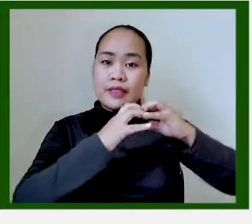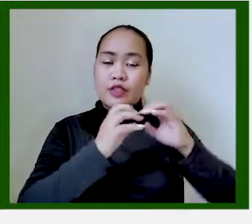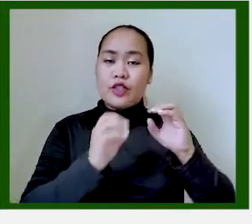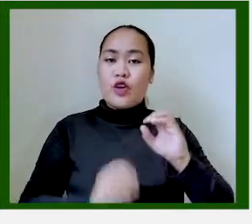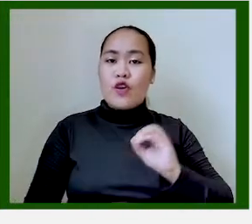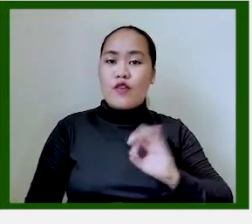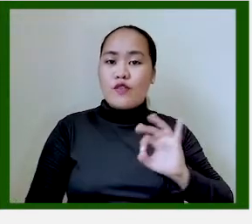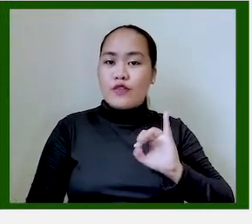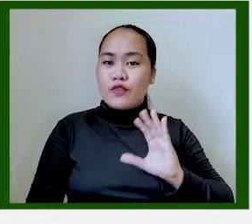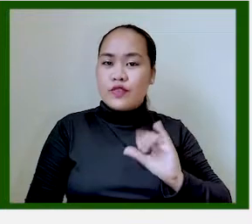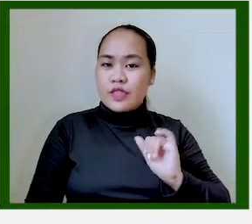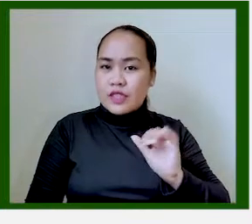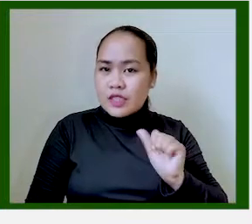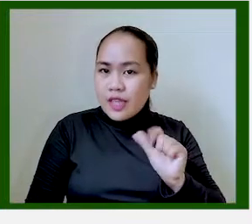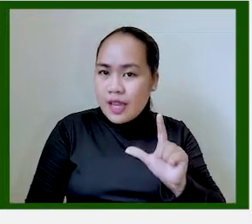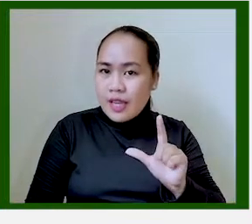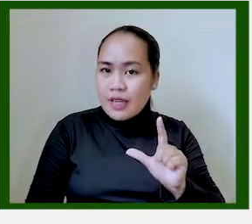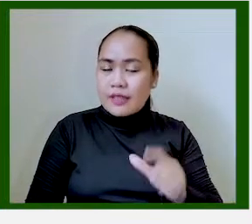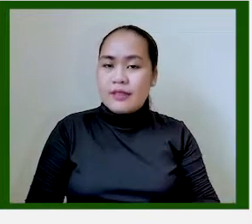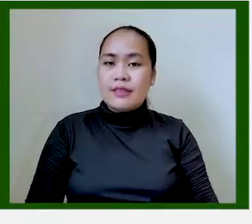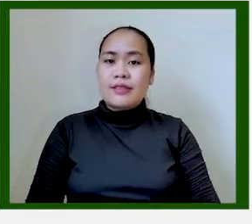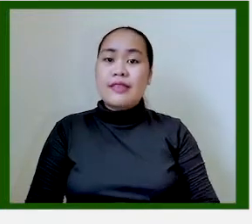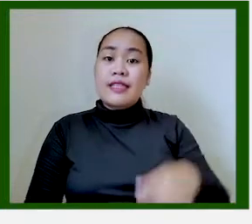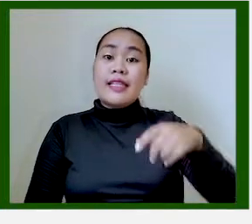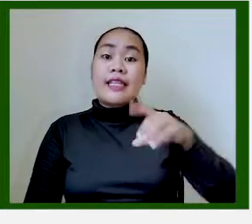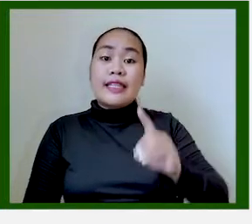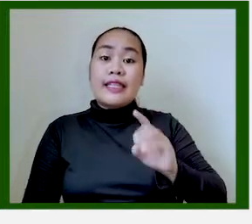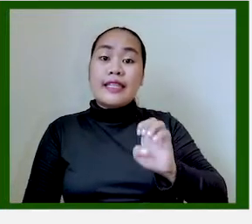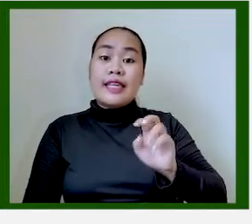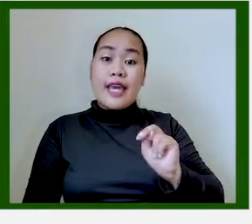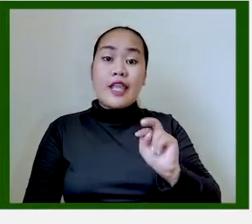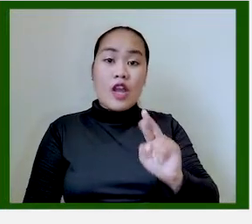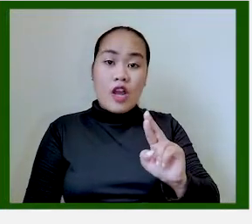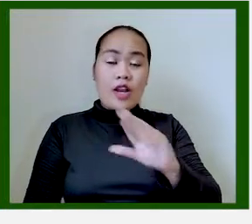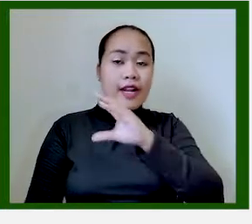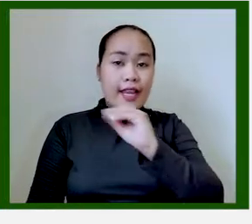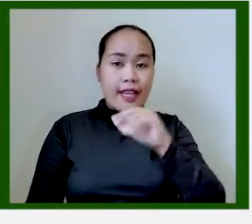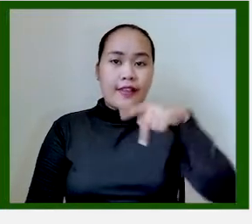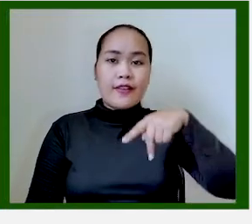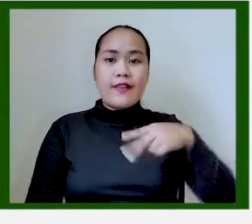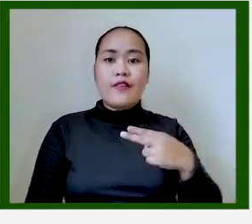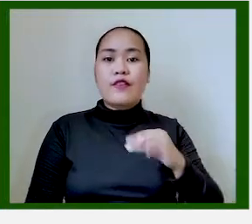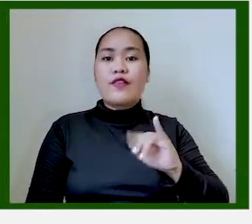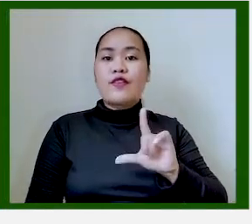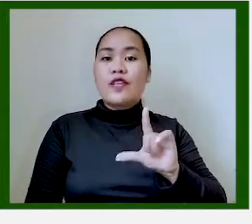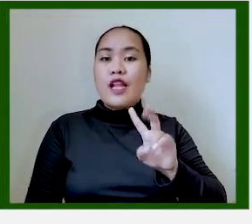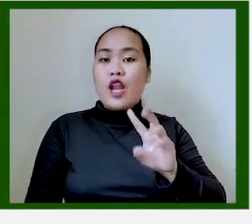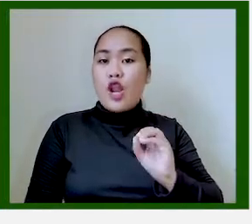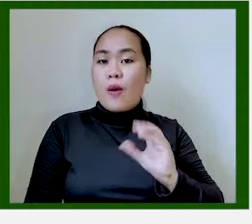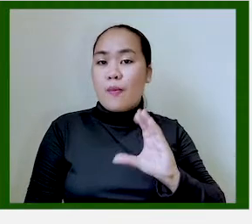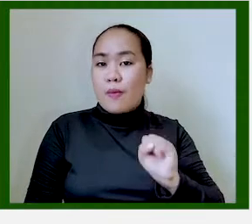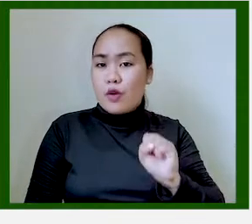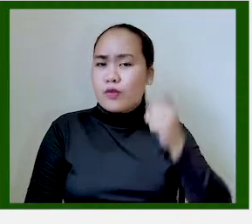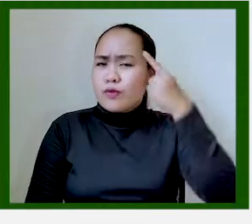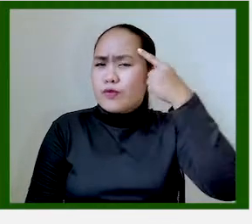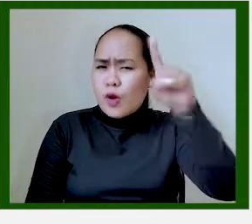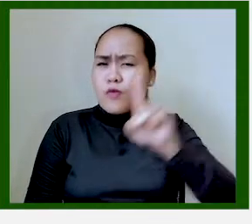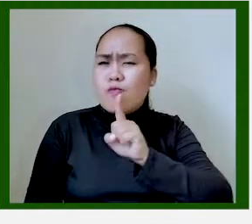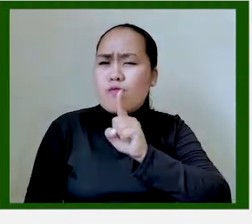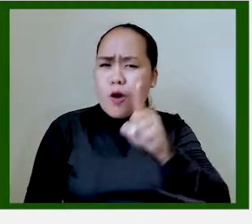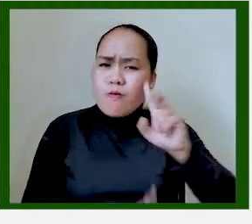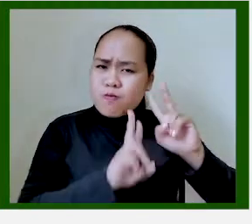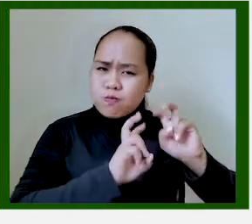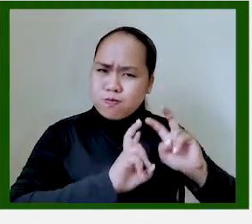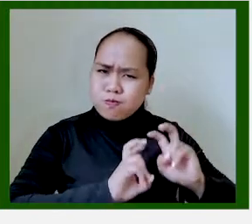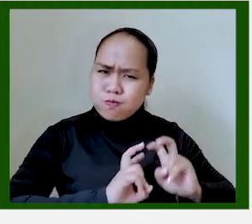ang DENR and ang PhilVox, no, para magkaroon ng thorough, no, investigation and magkaroon din ng